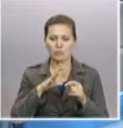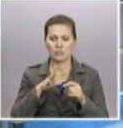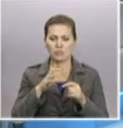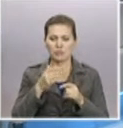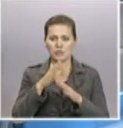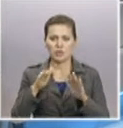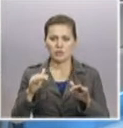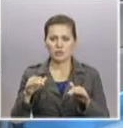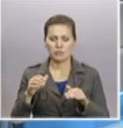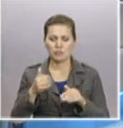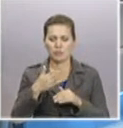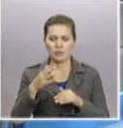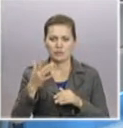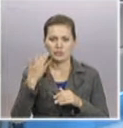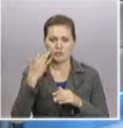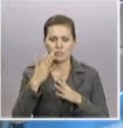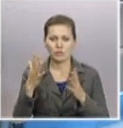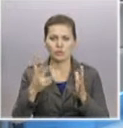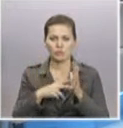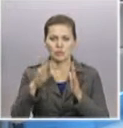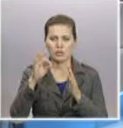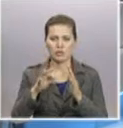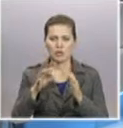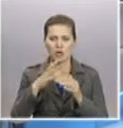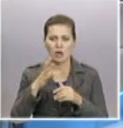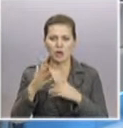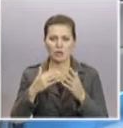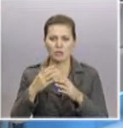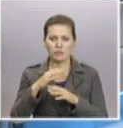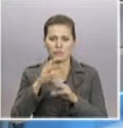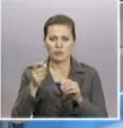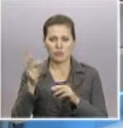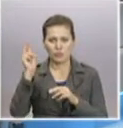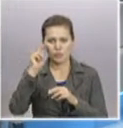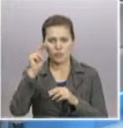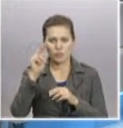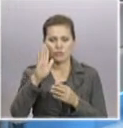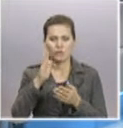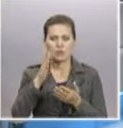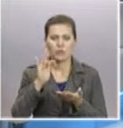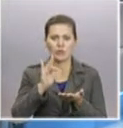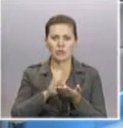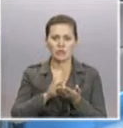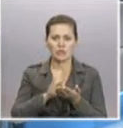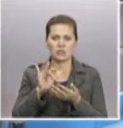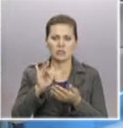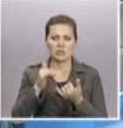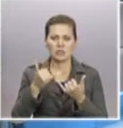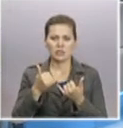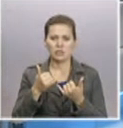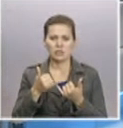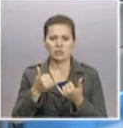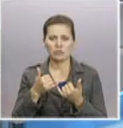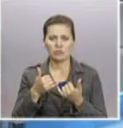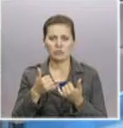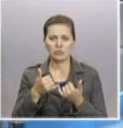С детьми. Мы, например, все в основном 80% вот пообщались, все учимся в городе. Теперь вот смотрите,